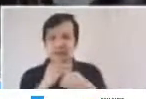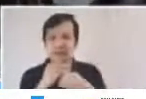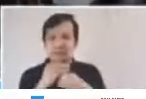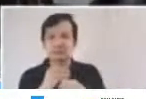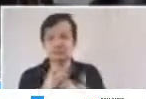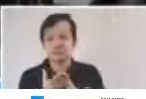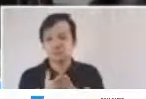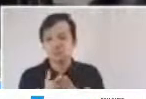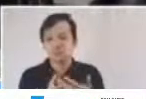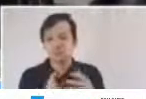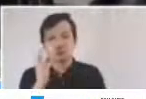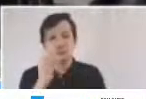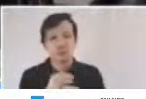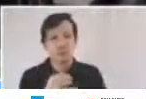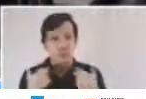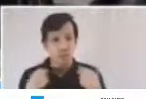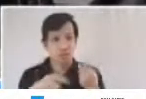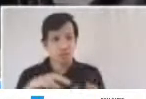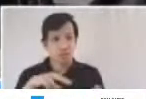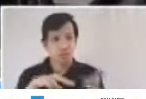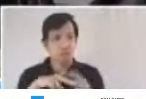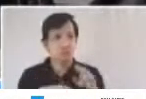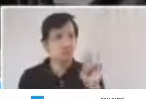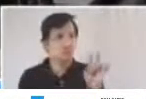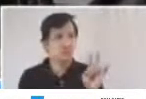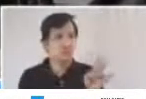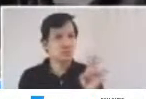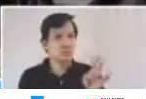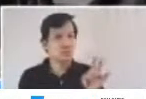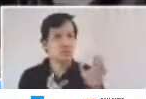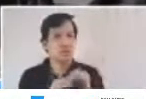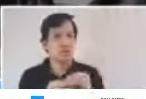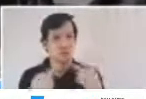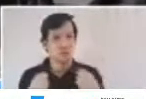Sa Timog Silangan ng Asya na tinatayang nasa